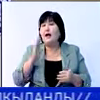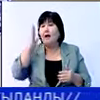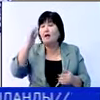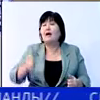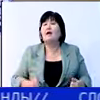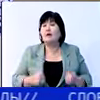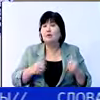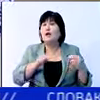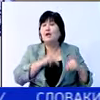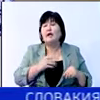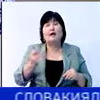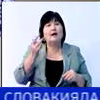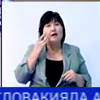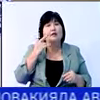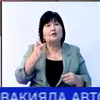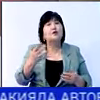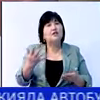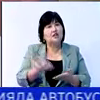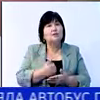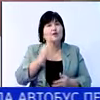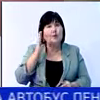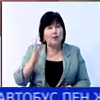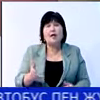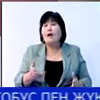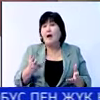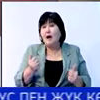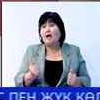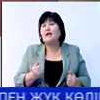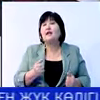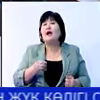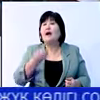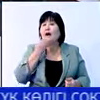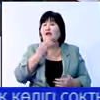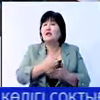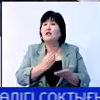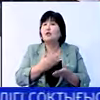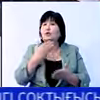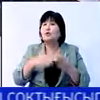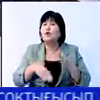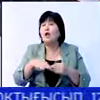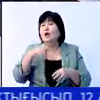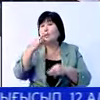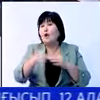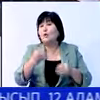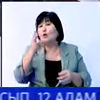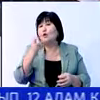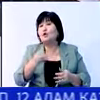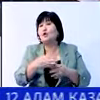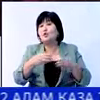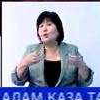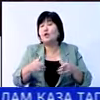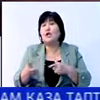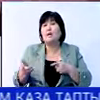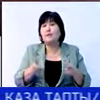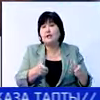ұмтылып еңбектенсе, әрқашанда оның жемісі болады. Әрине, ас атасы нанға сұраныс жоғары. Тәулігіне 300 бөлке нан